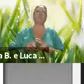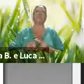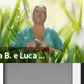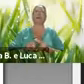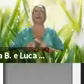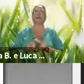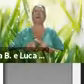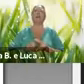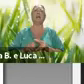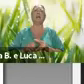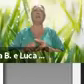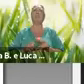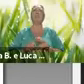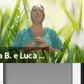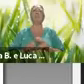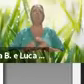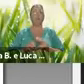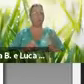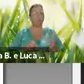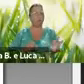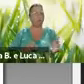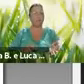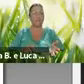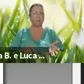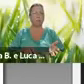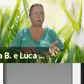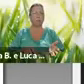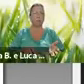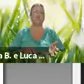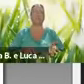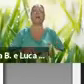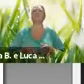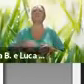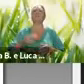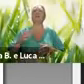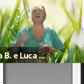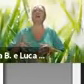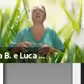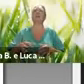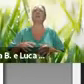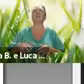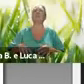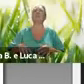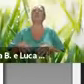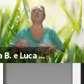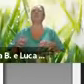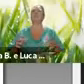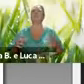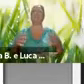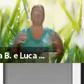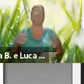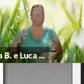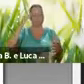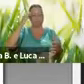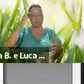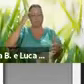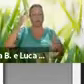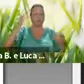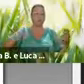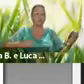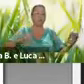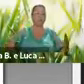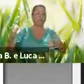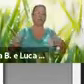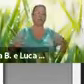sono particolari e lo utilizziamo normalmente, azionando le risorse di cui